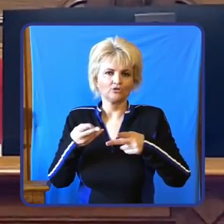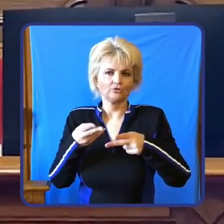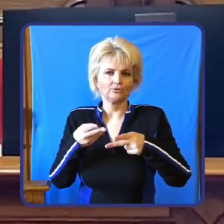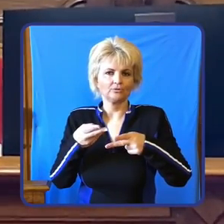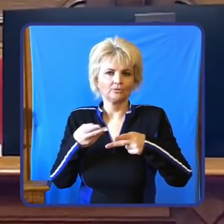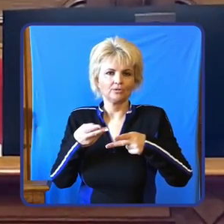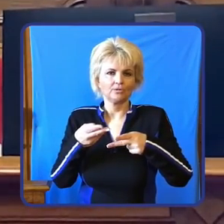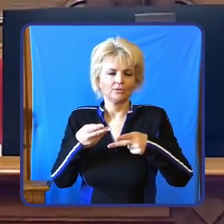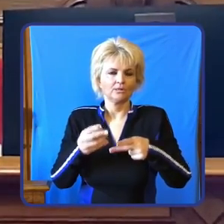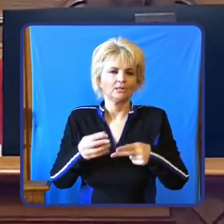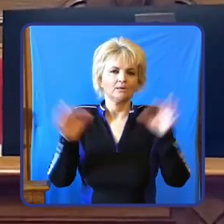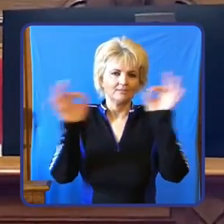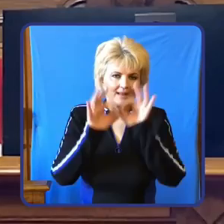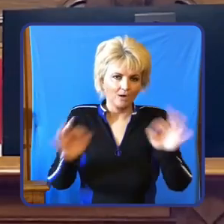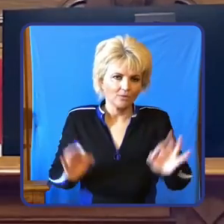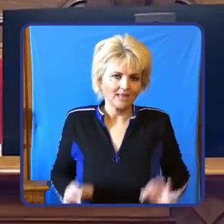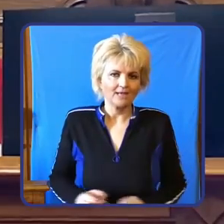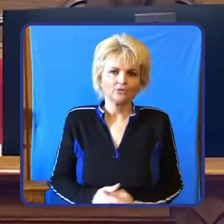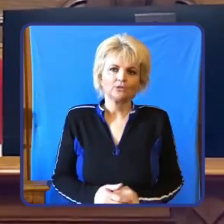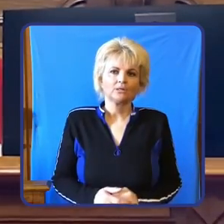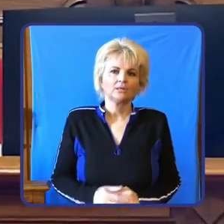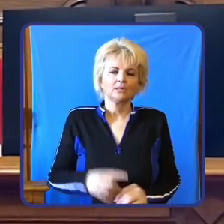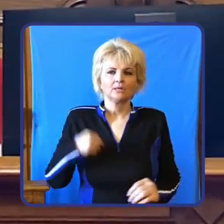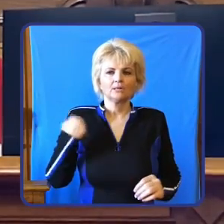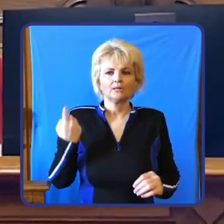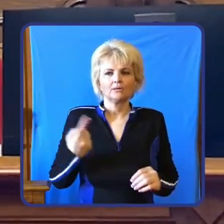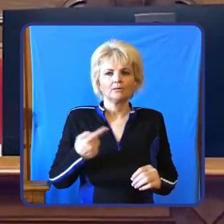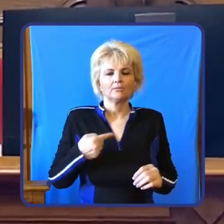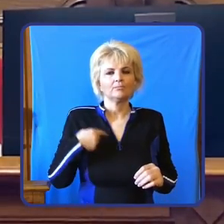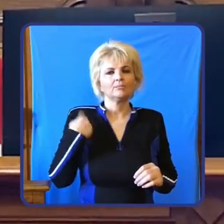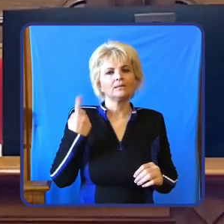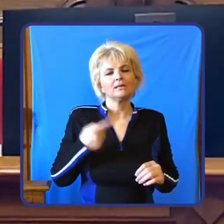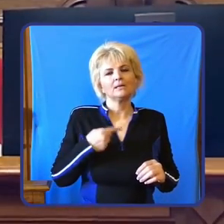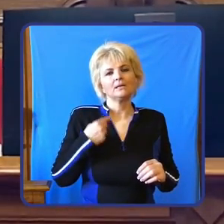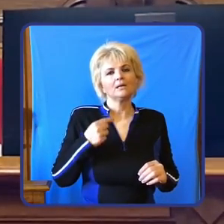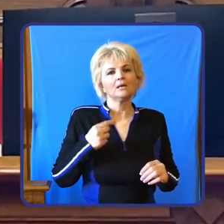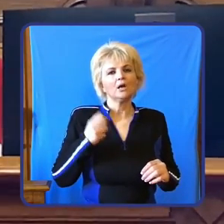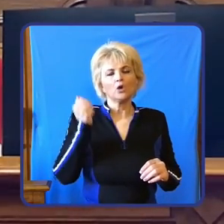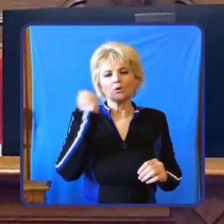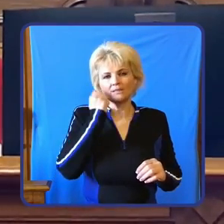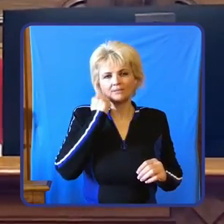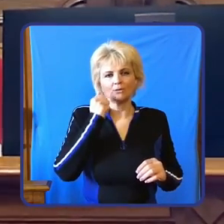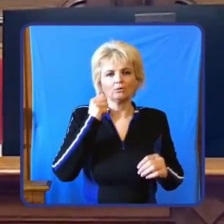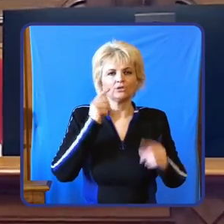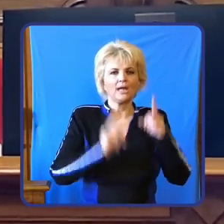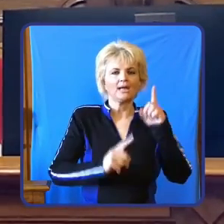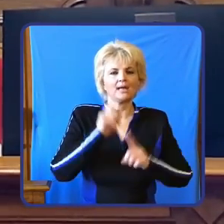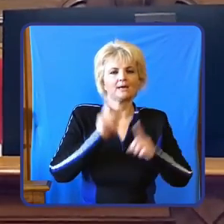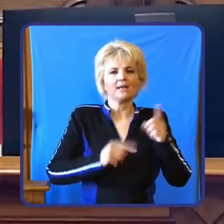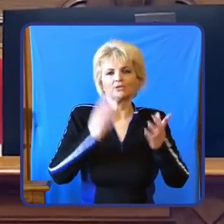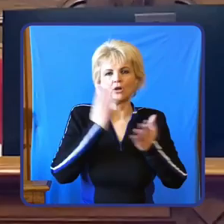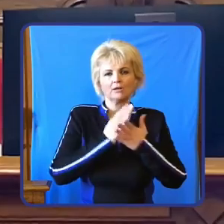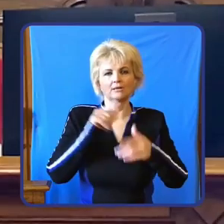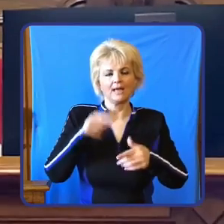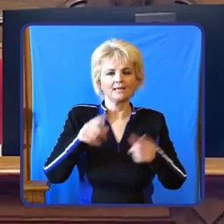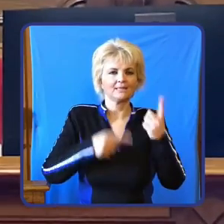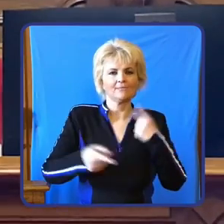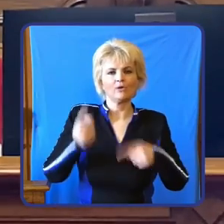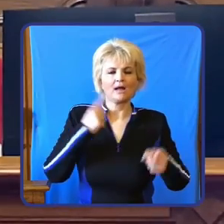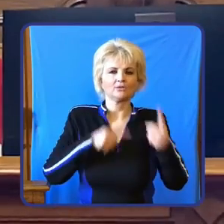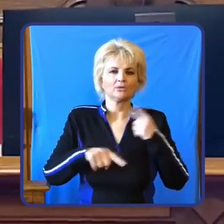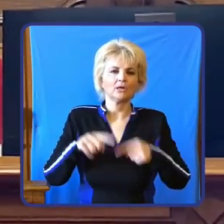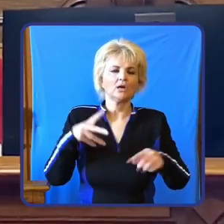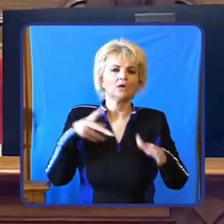vagy vállalkozóját, akkor mi koncesziós eljárást alkalmaztunk. Ezt kifogásolta most a